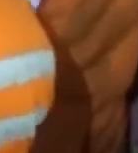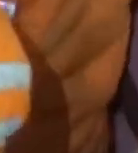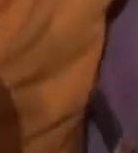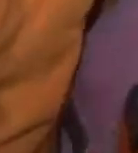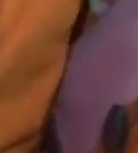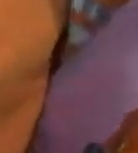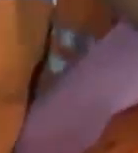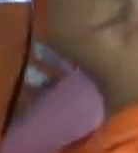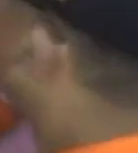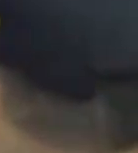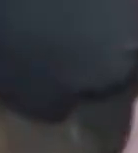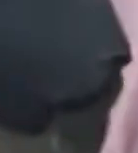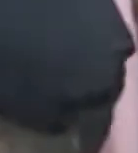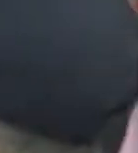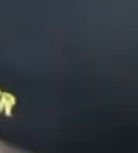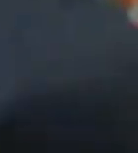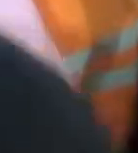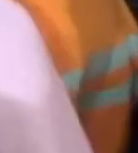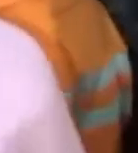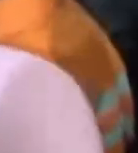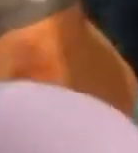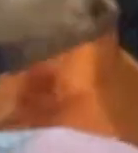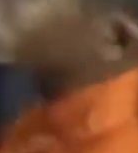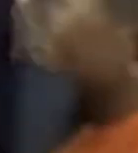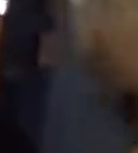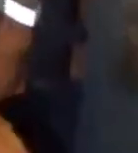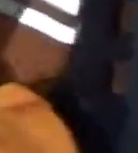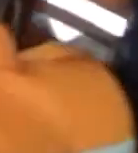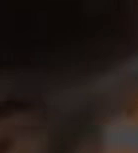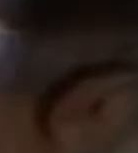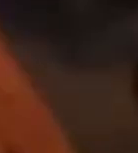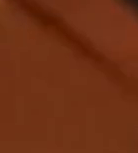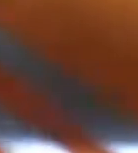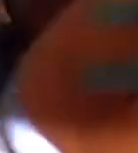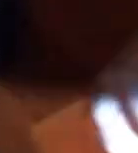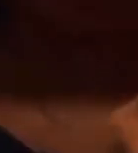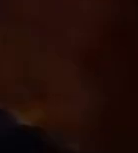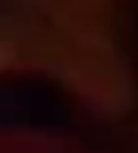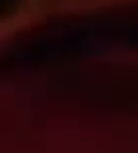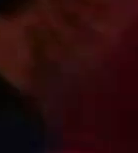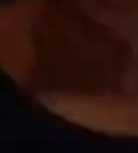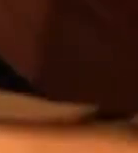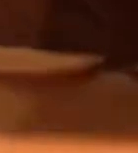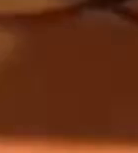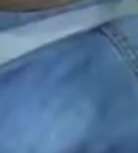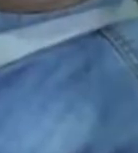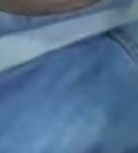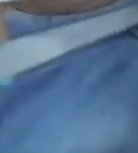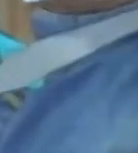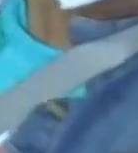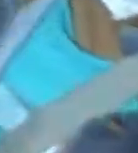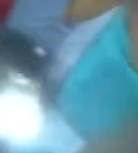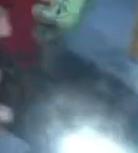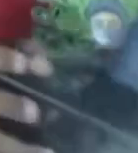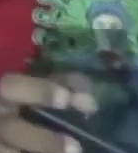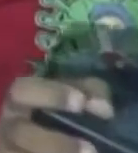jalur Pantura Pelayangan Gebang, Cirebon, Minggu siang kemarin. Saat kecelakaan, almarhum Anan bersama sopir utama Andri